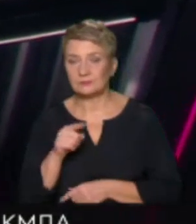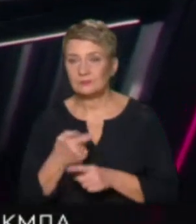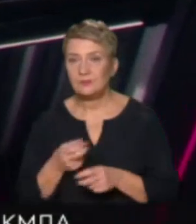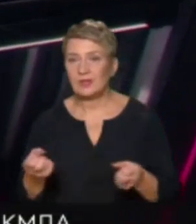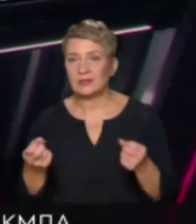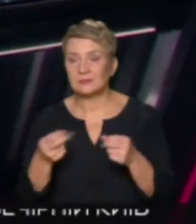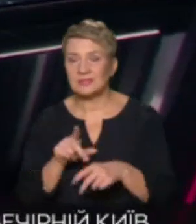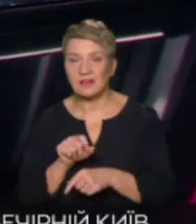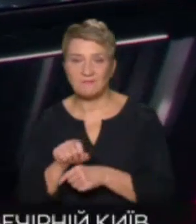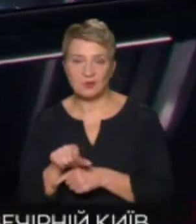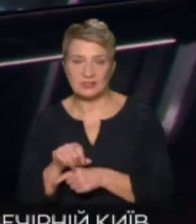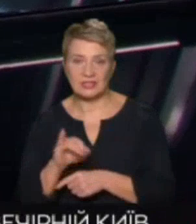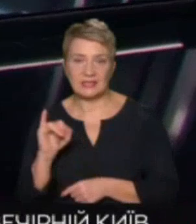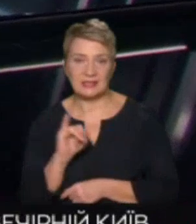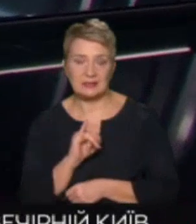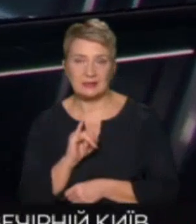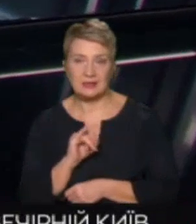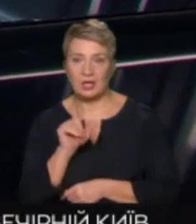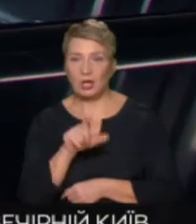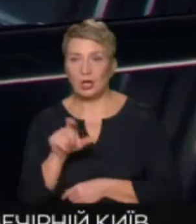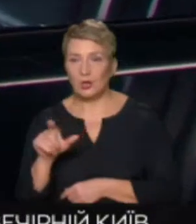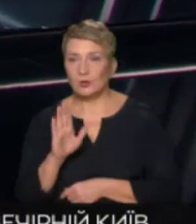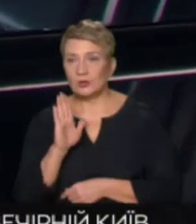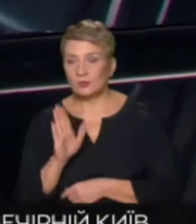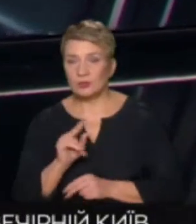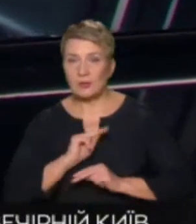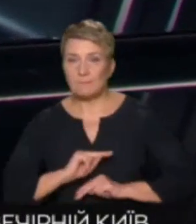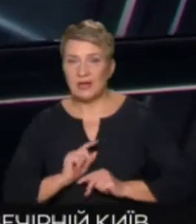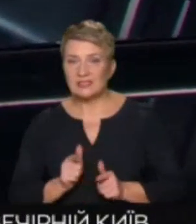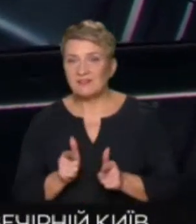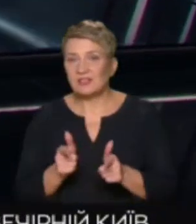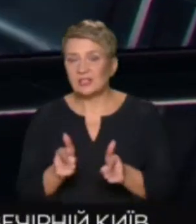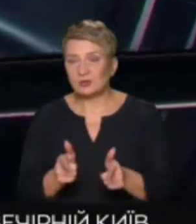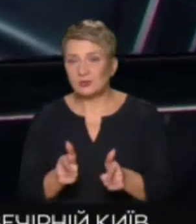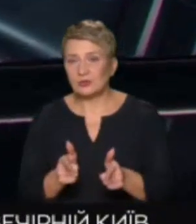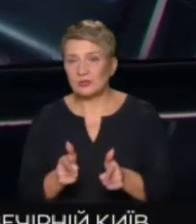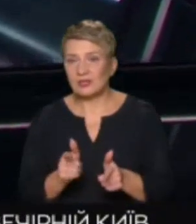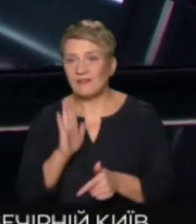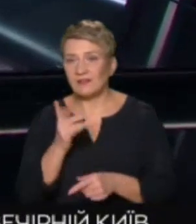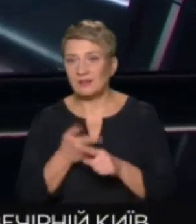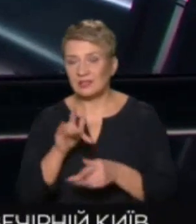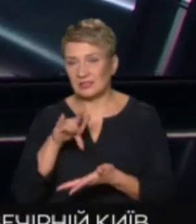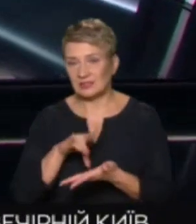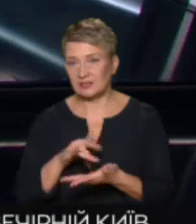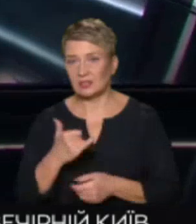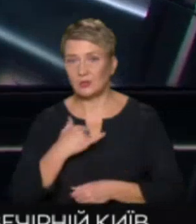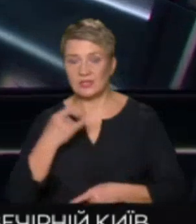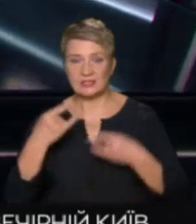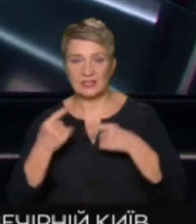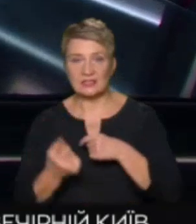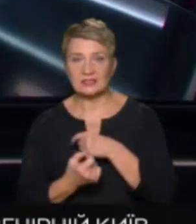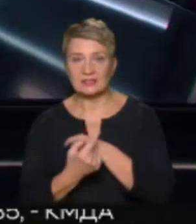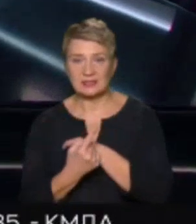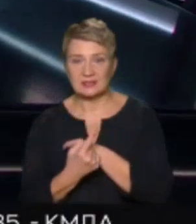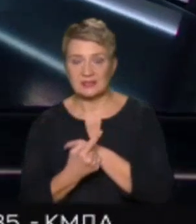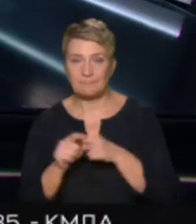соціальна функція. І ці люди, вони будуть працевлаштовані саме в цей центр. Пані Марина, я перепрошую, от у нас на екрані з'явився QR-код.